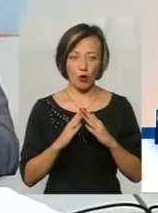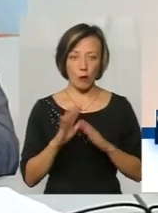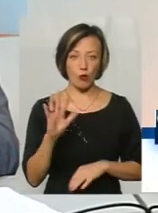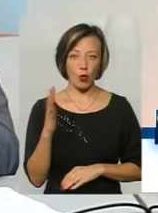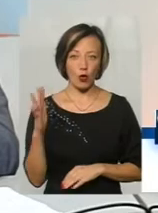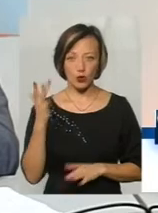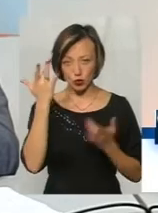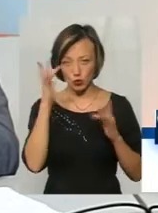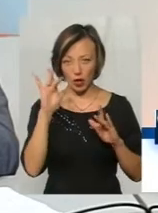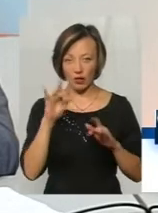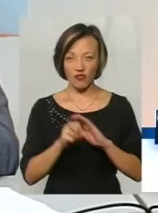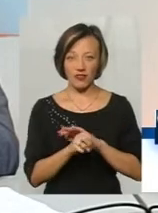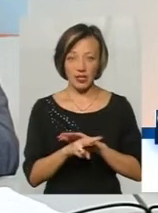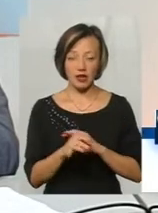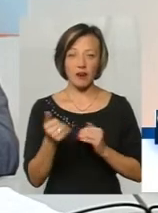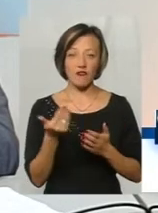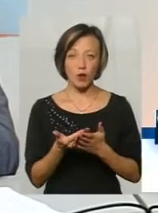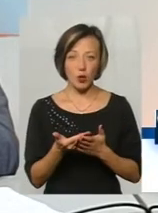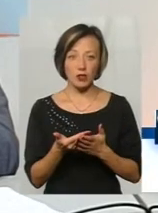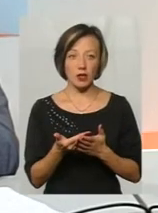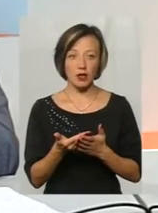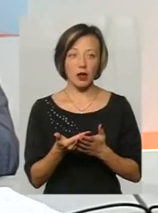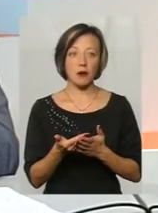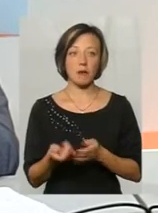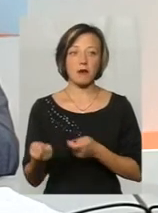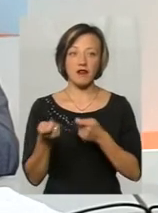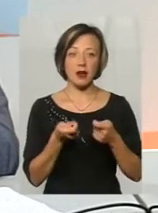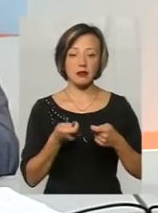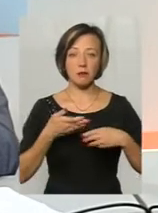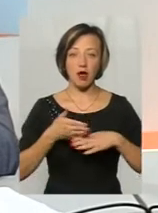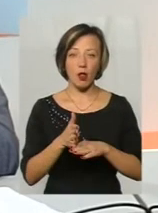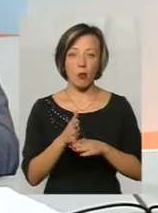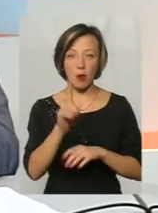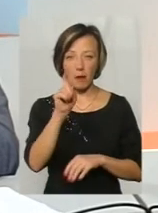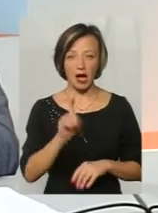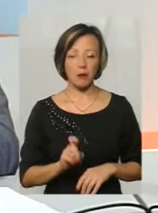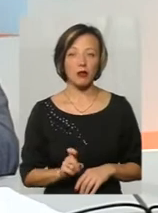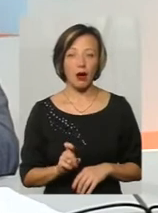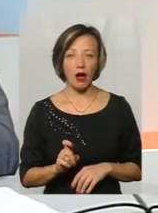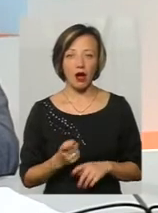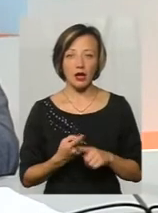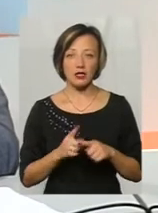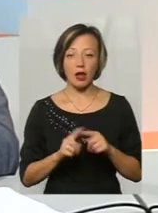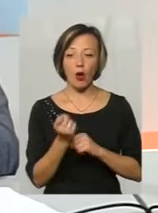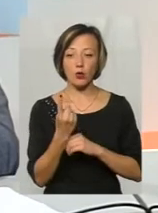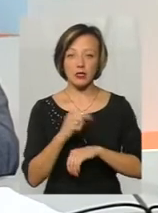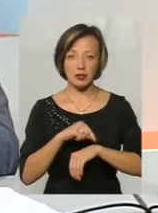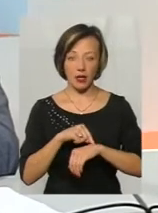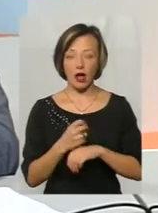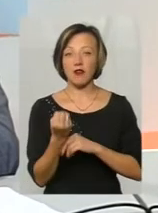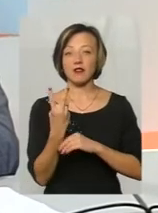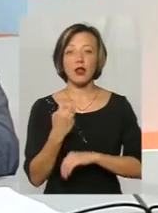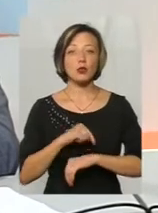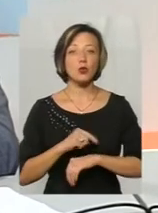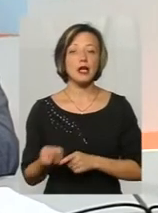прогулятись, случайно втік, і от його привезли з переломом хребта. Це був перший випадок, це була 11 ранку. В 12